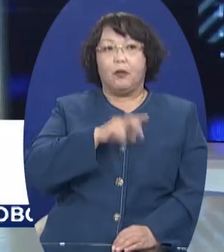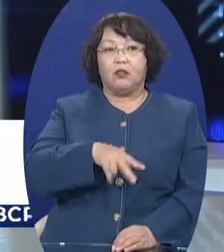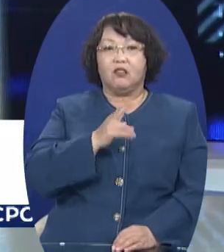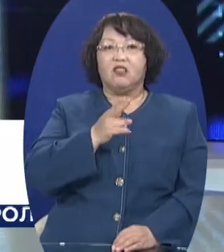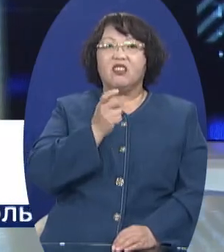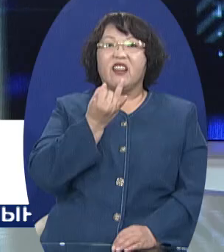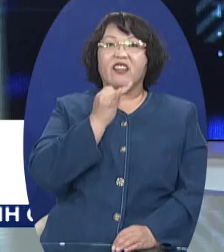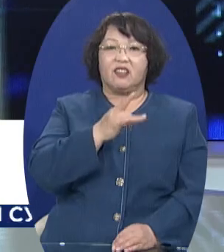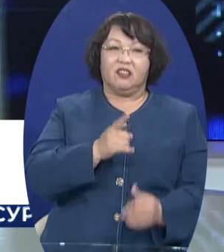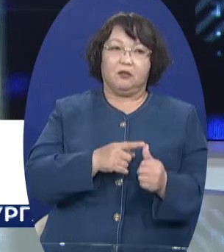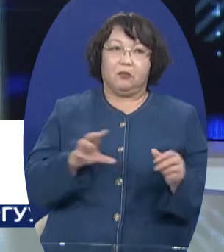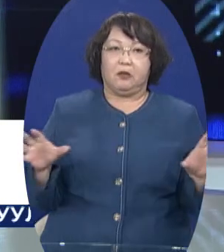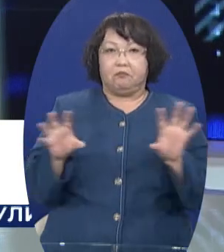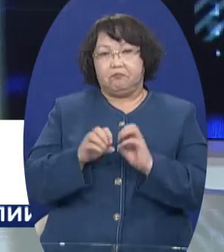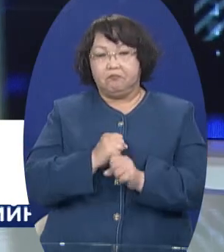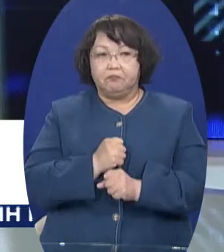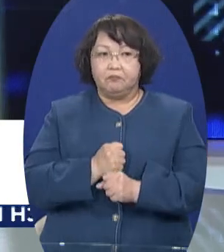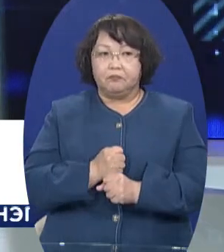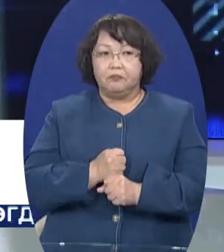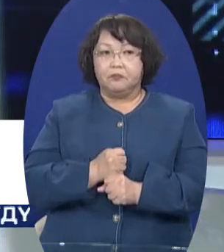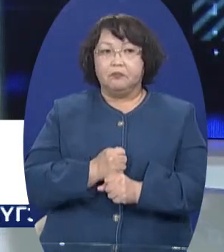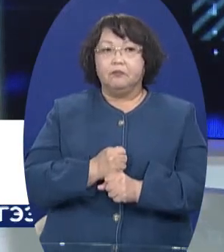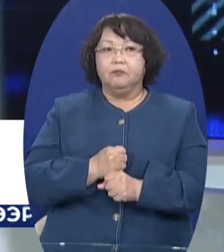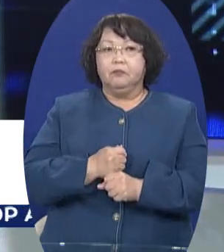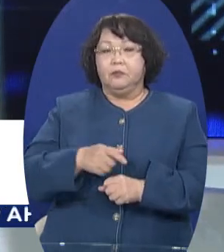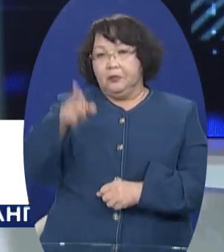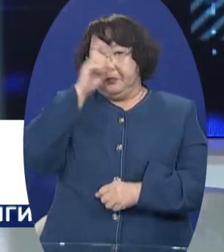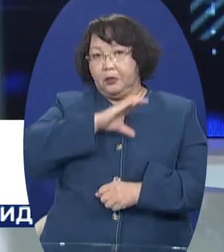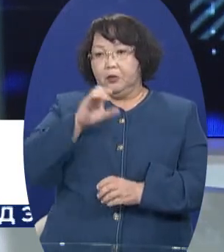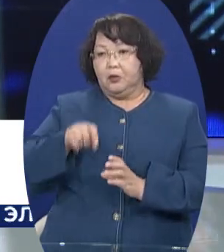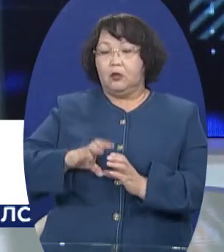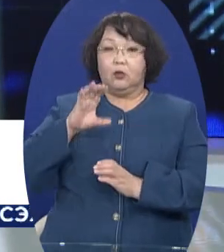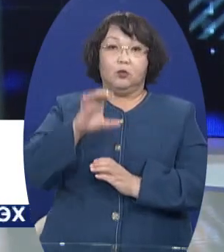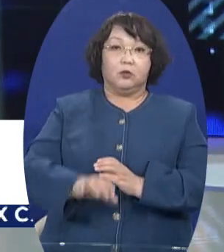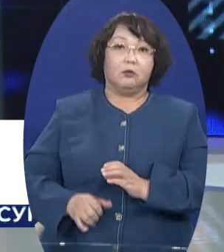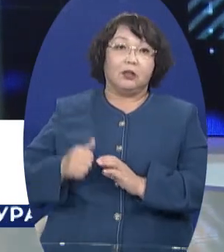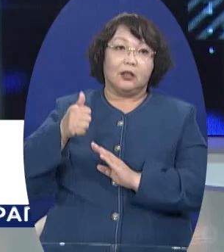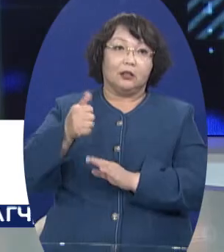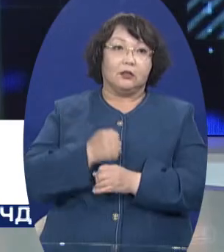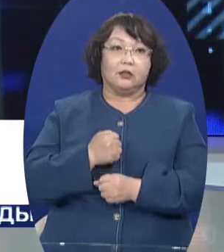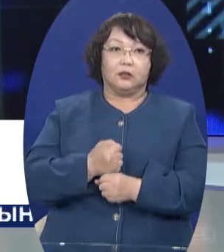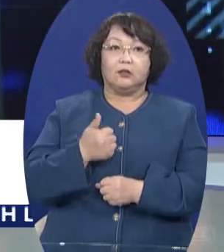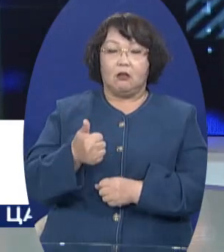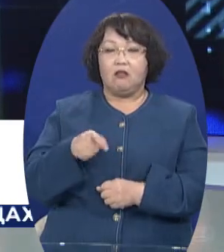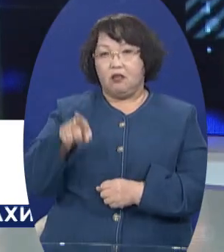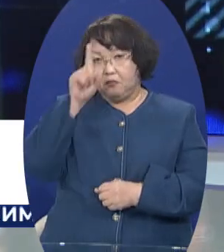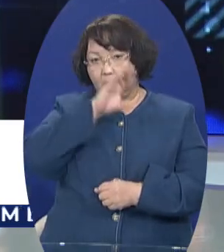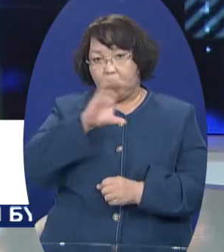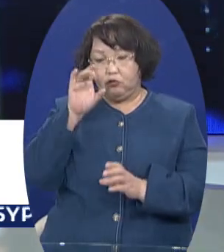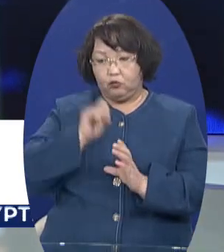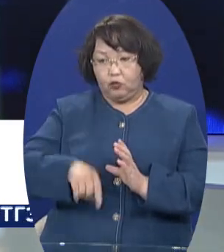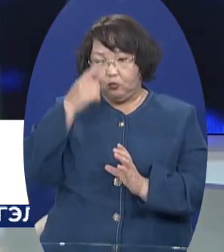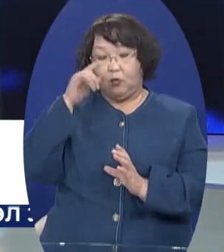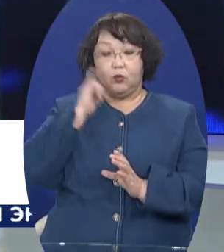нь үйлчлүүлэгч төвтэй эрүүл мэндийн тусламж үйлчилгээ үзүүлдэгээр эрүүл мэндийн салбарт олон улс тэргүүлдэг эмнэлгүүдийн нэг юм байна. За тус эмнэлэгт ихний элчинд манай